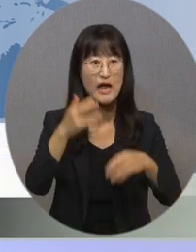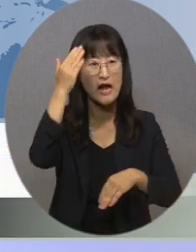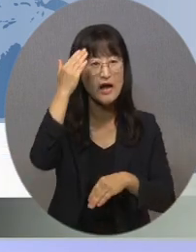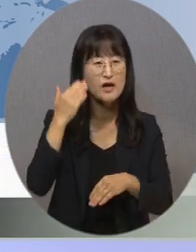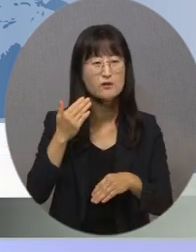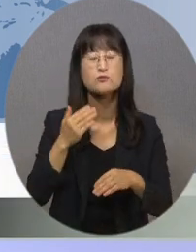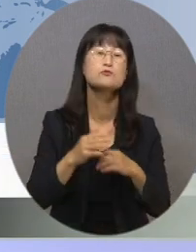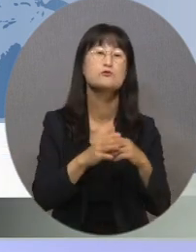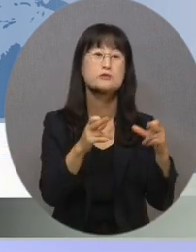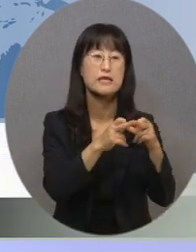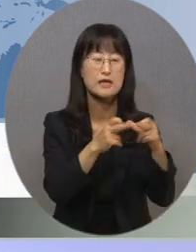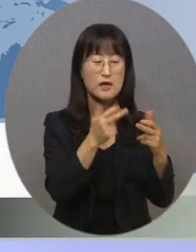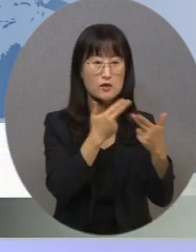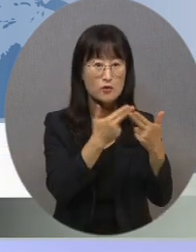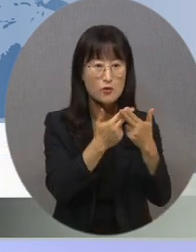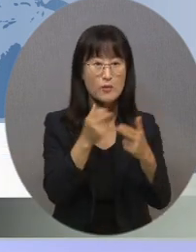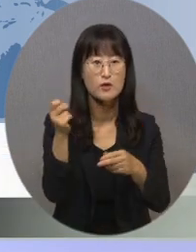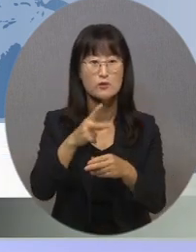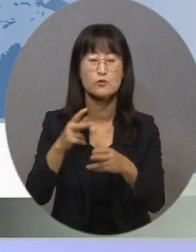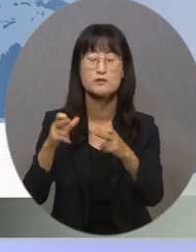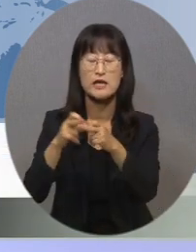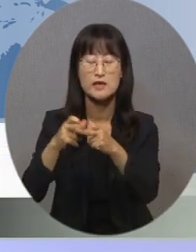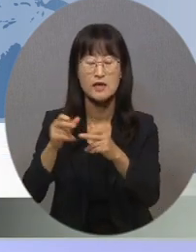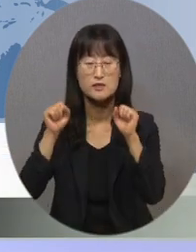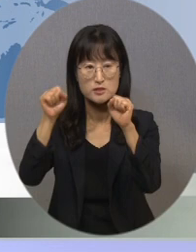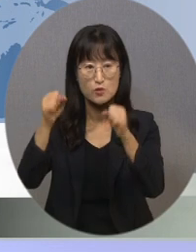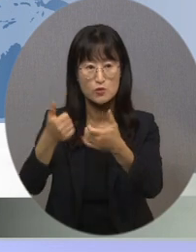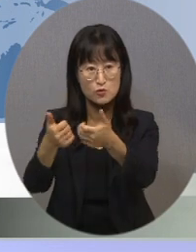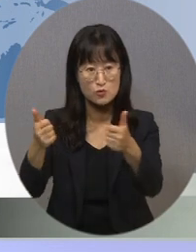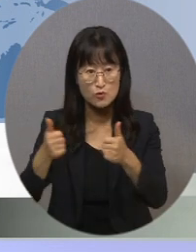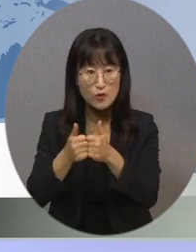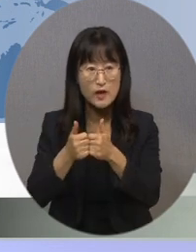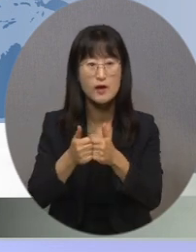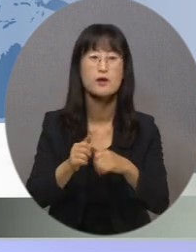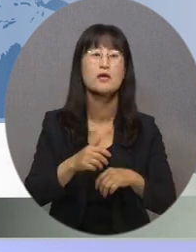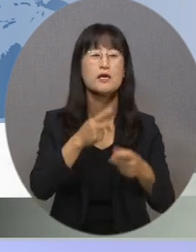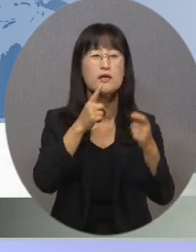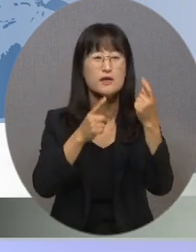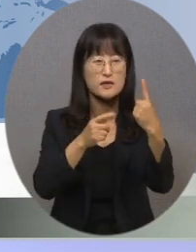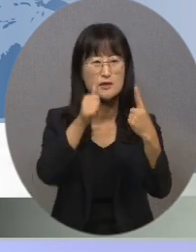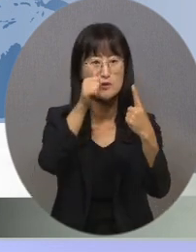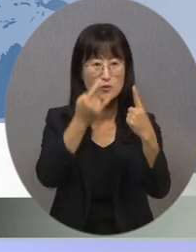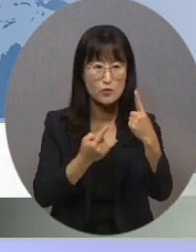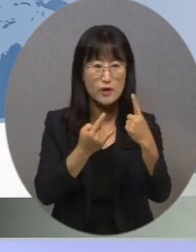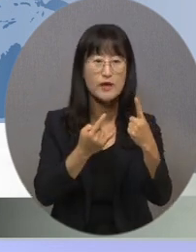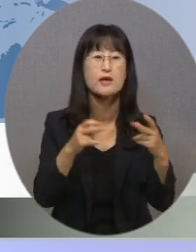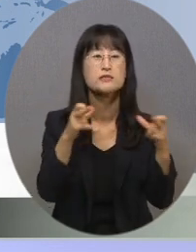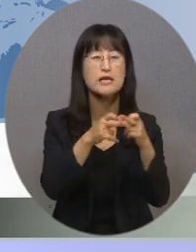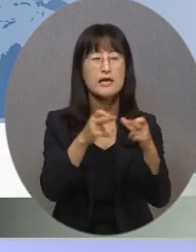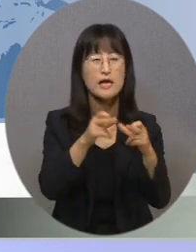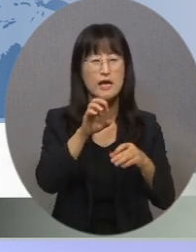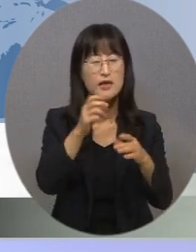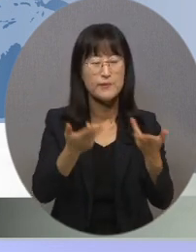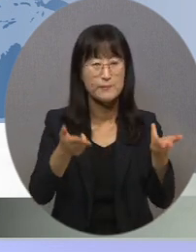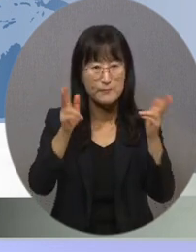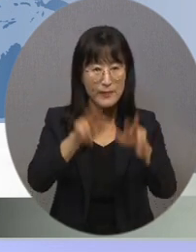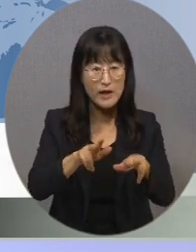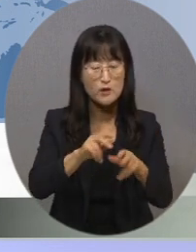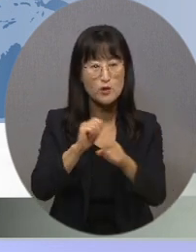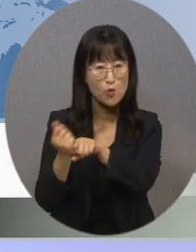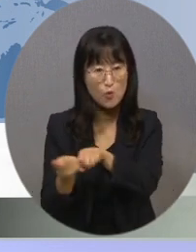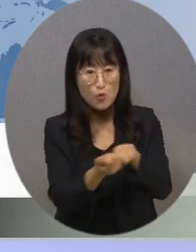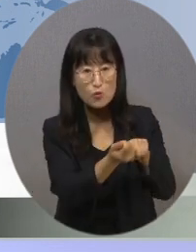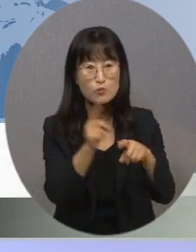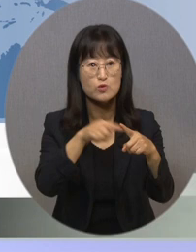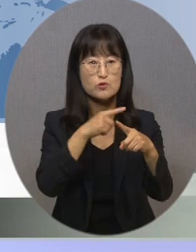한국지체장애인협회와 서울특별시 장애인체육회가 제1회 서울국제초청 장애인 파크골프대회를 열었습니다.